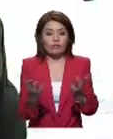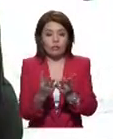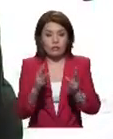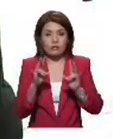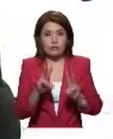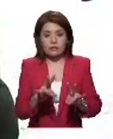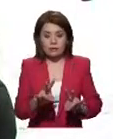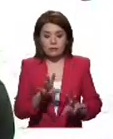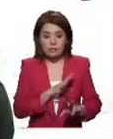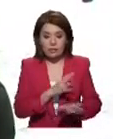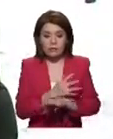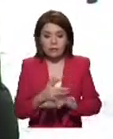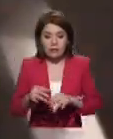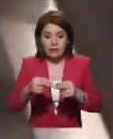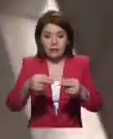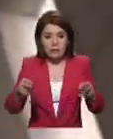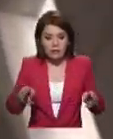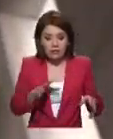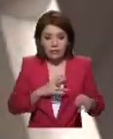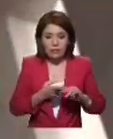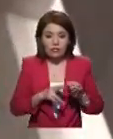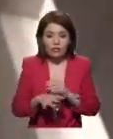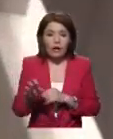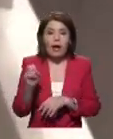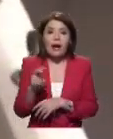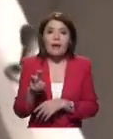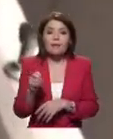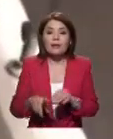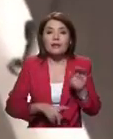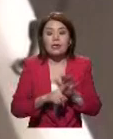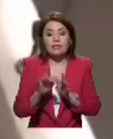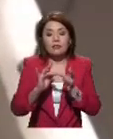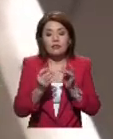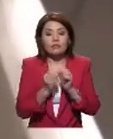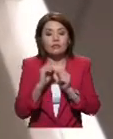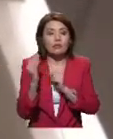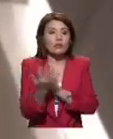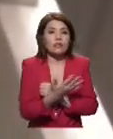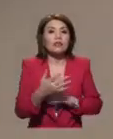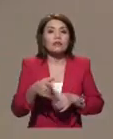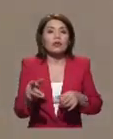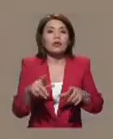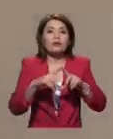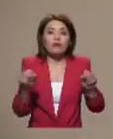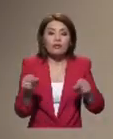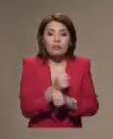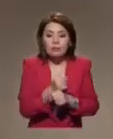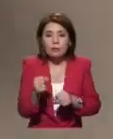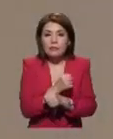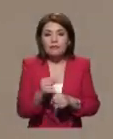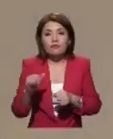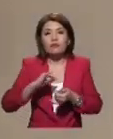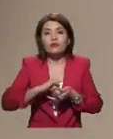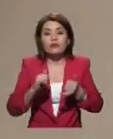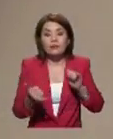как обычно, сами ленты вот ограждительные. А в апреле в Казнете начало распространяться видео жестокой драки школьниц в Усть-Каменогорске. На кадрах